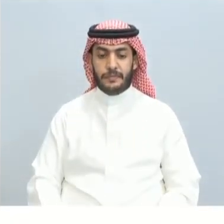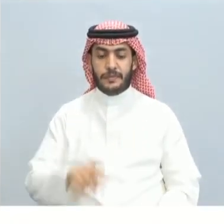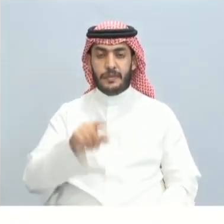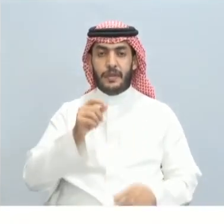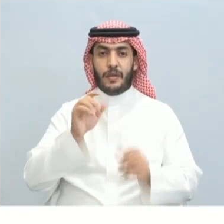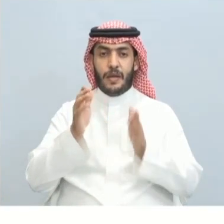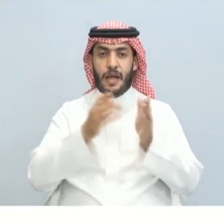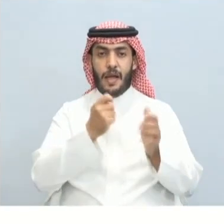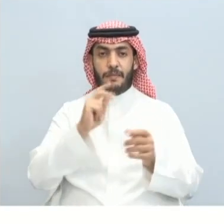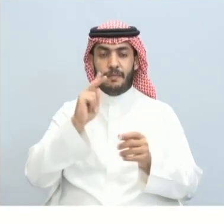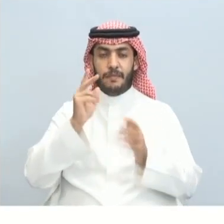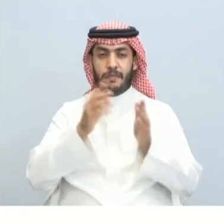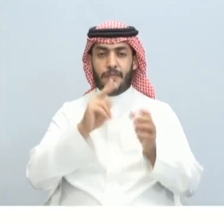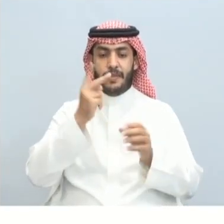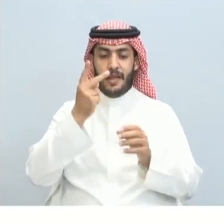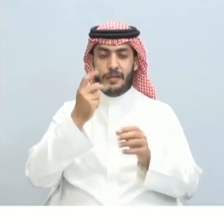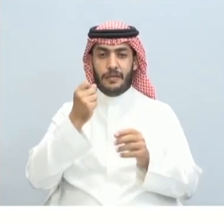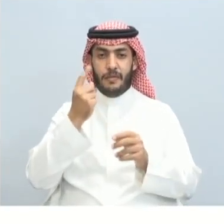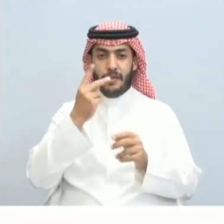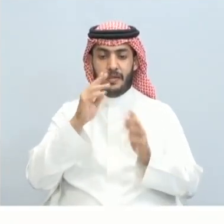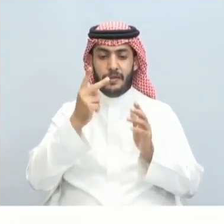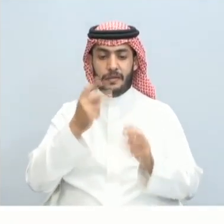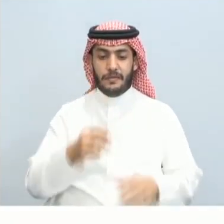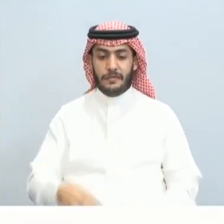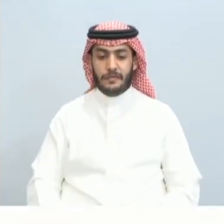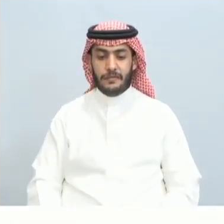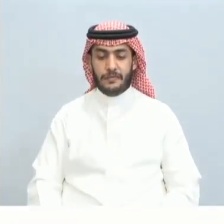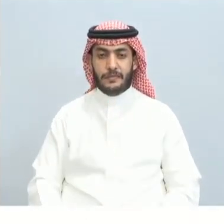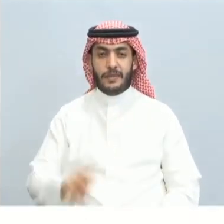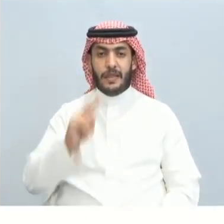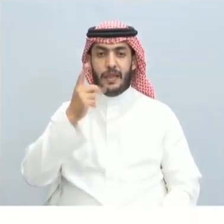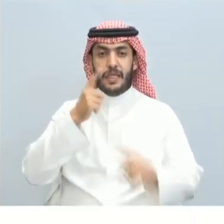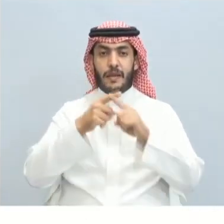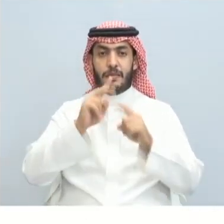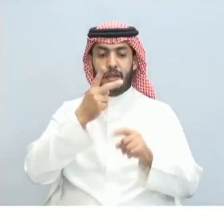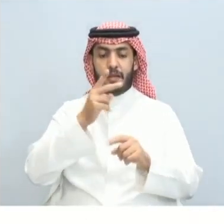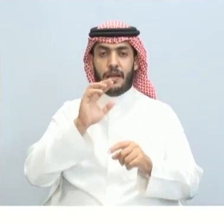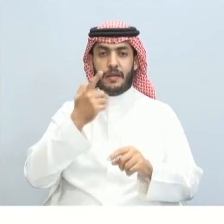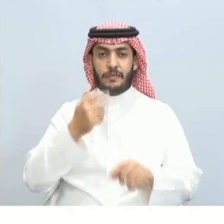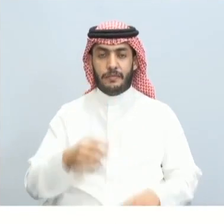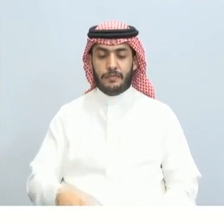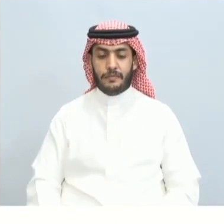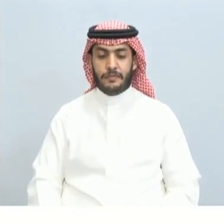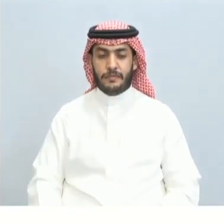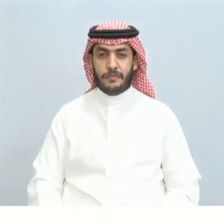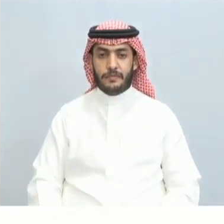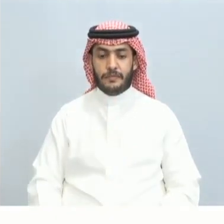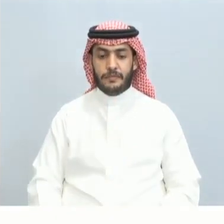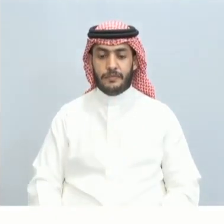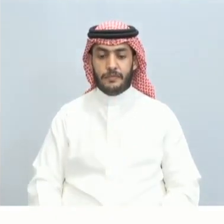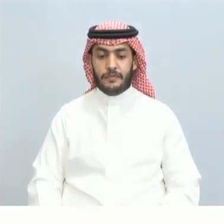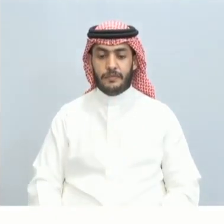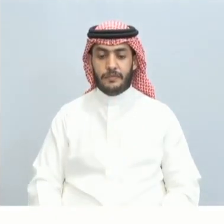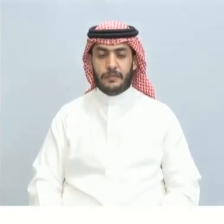عدد العلب التي يبيعها 12 ضرب 12 ما هو حاصل ضربها نعم